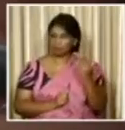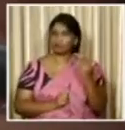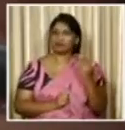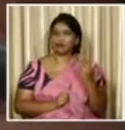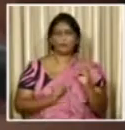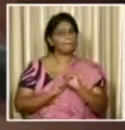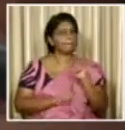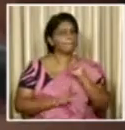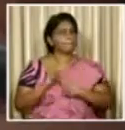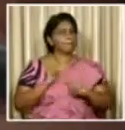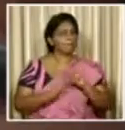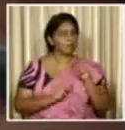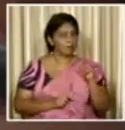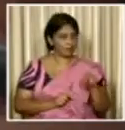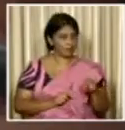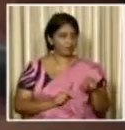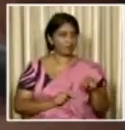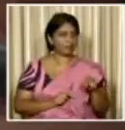me parlimentuwe